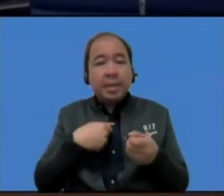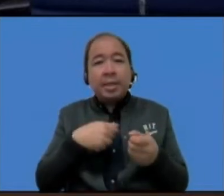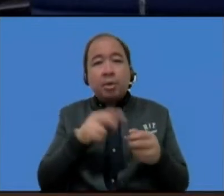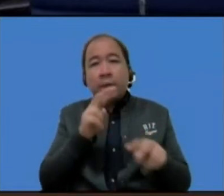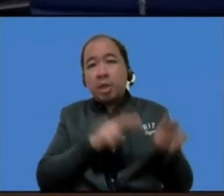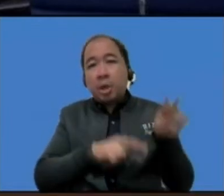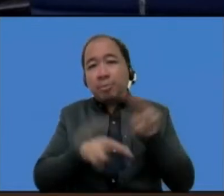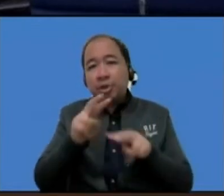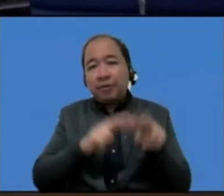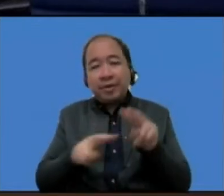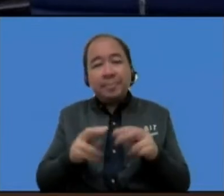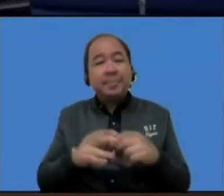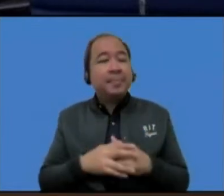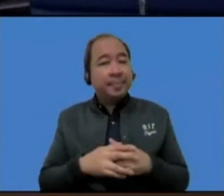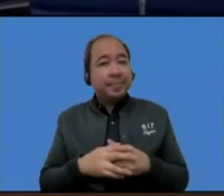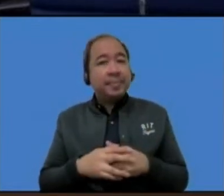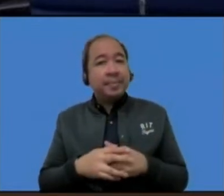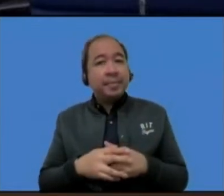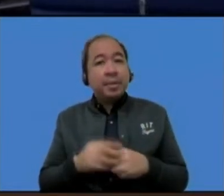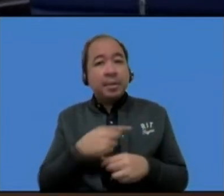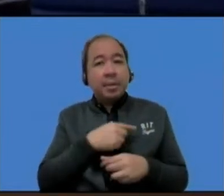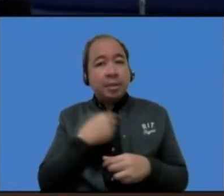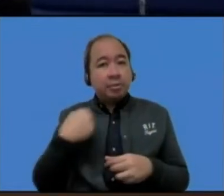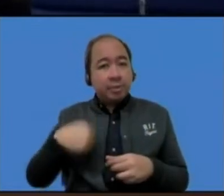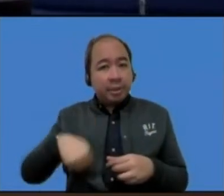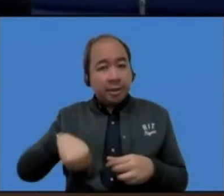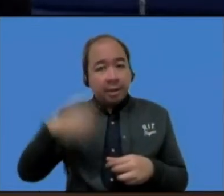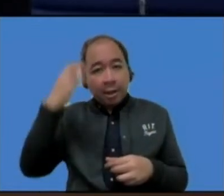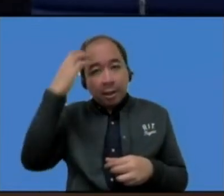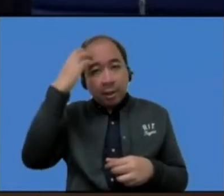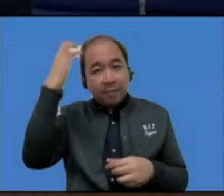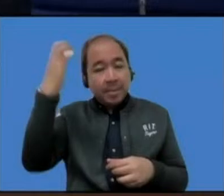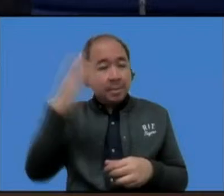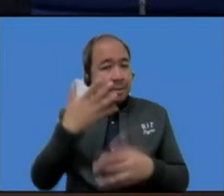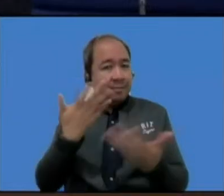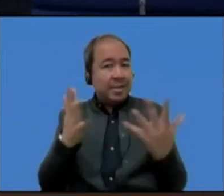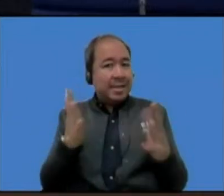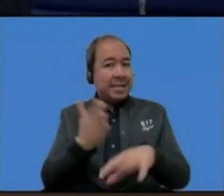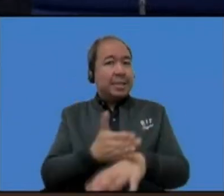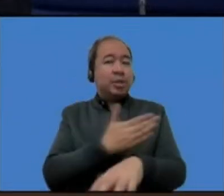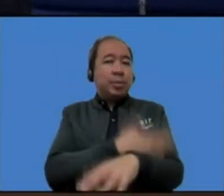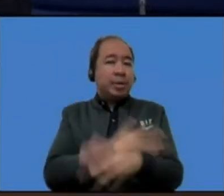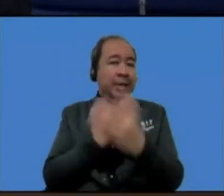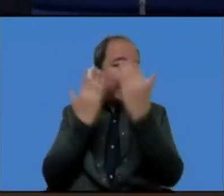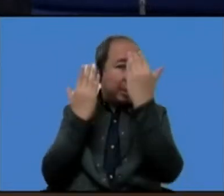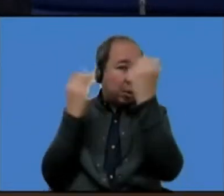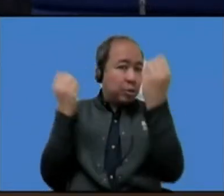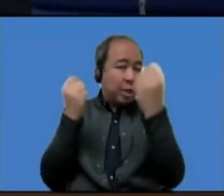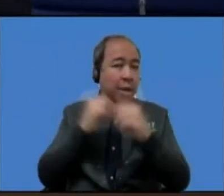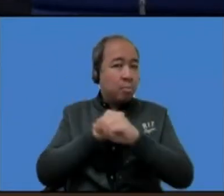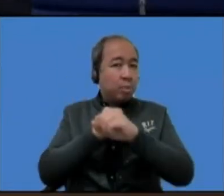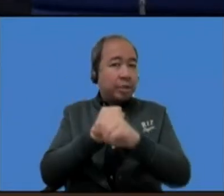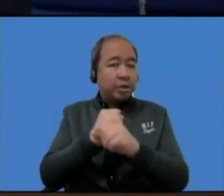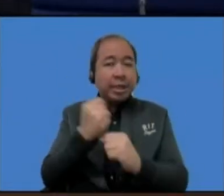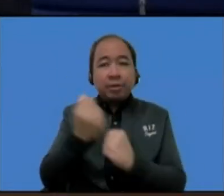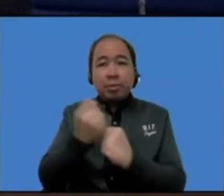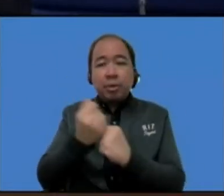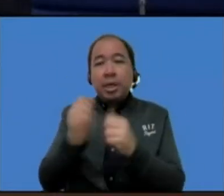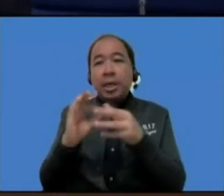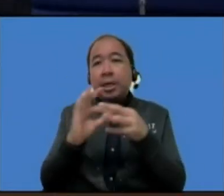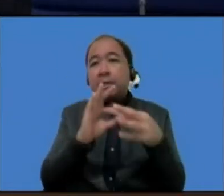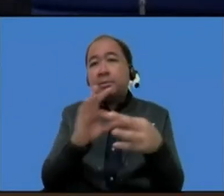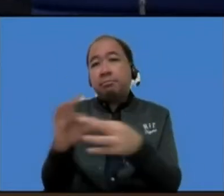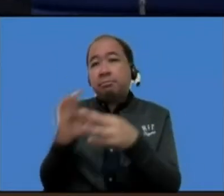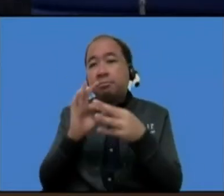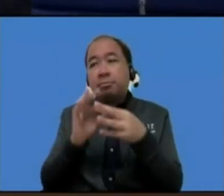是中国政府加强领事保护、援助与合作。中国政府依法保护中国